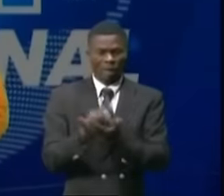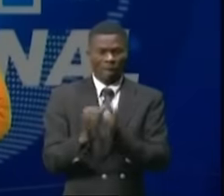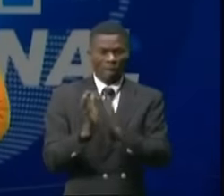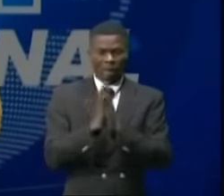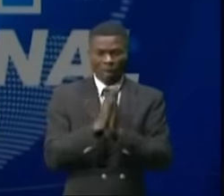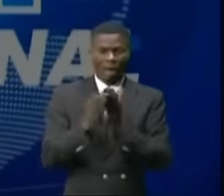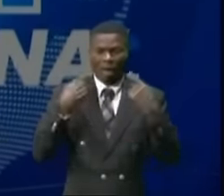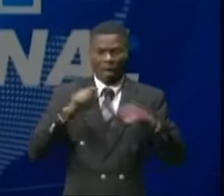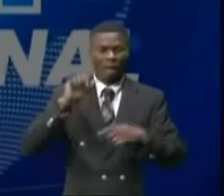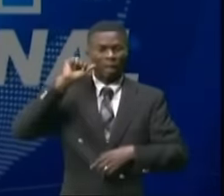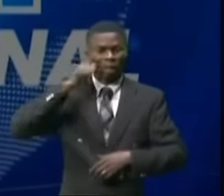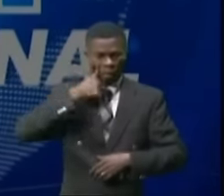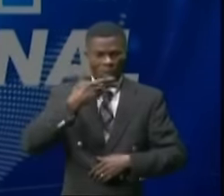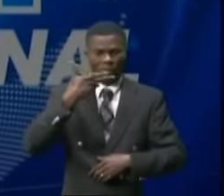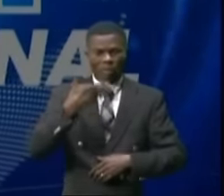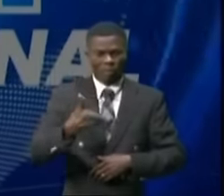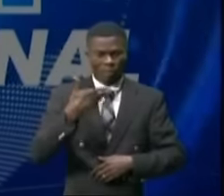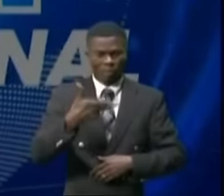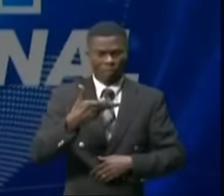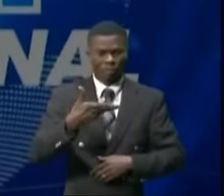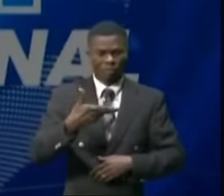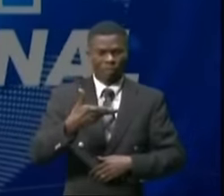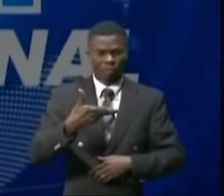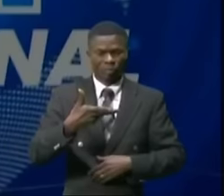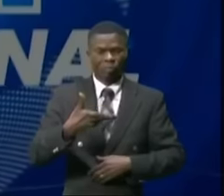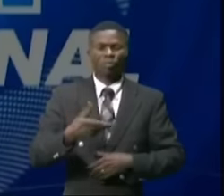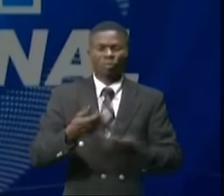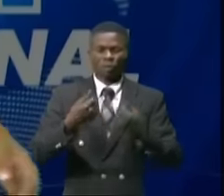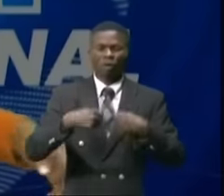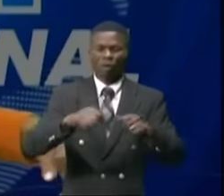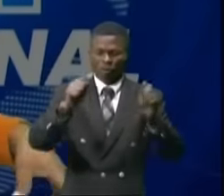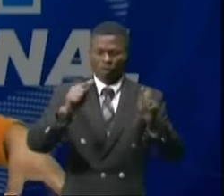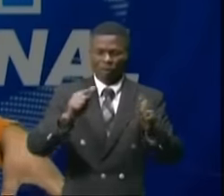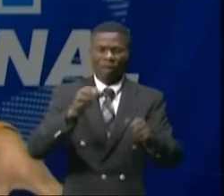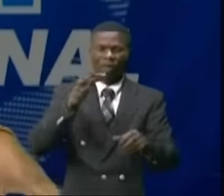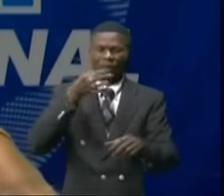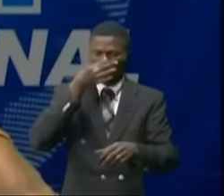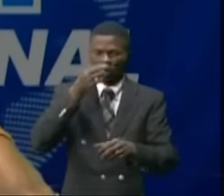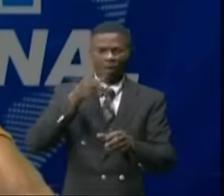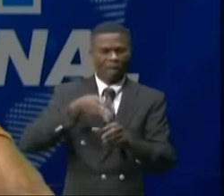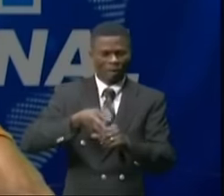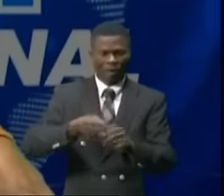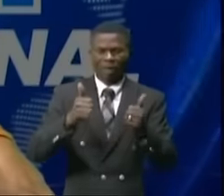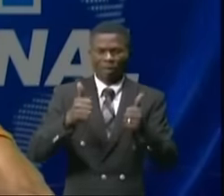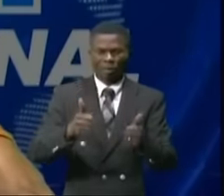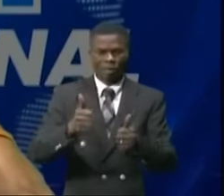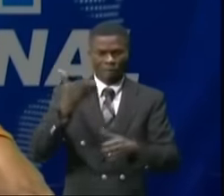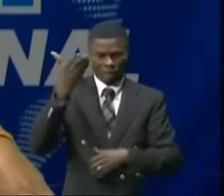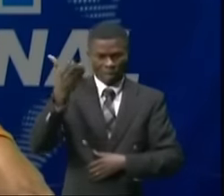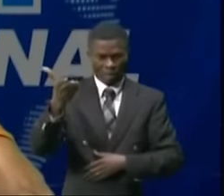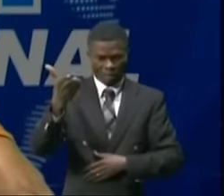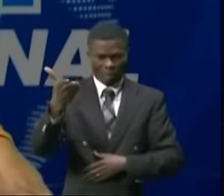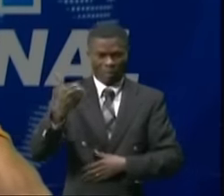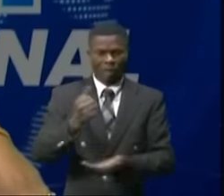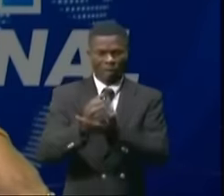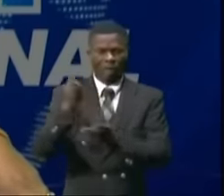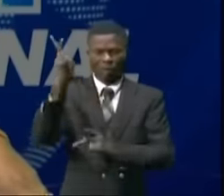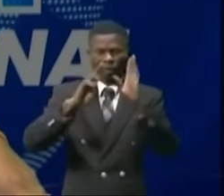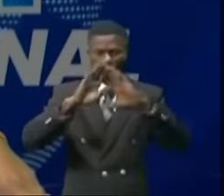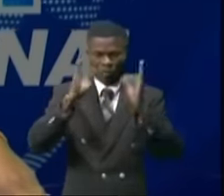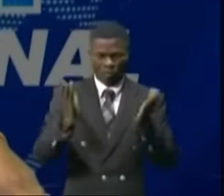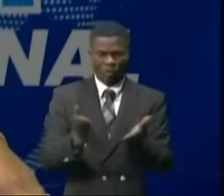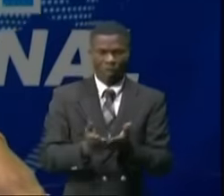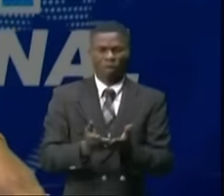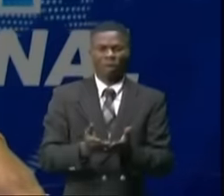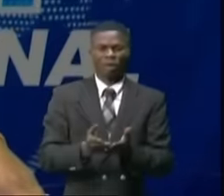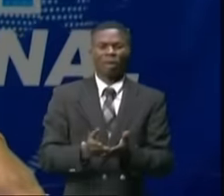annoncé qu'à partir de demain, mercredi, il y aura une augmentation de stock de produits pétroliers pour aider la population de